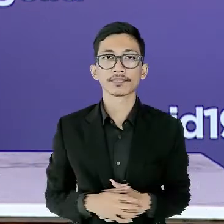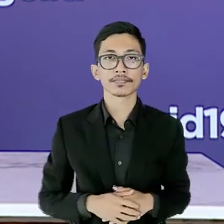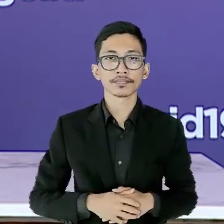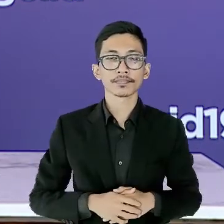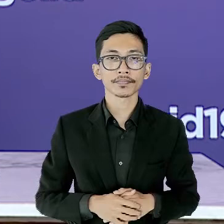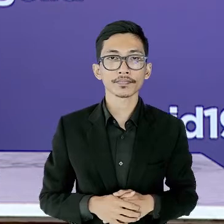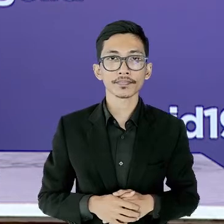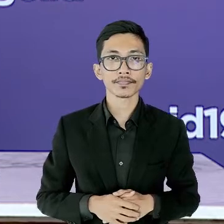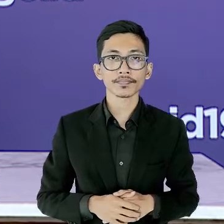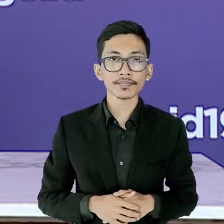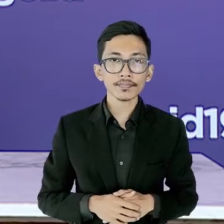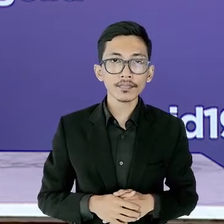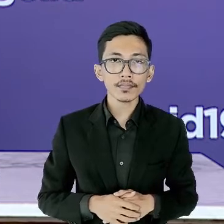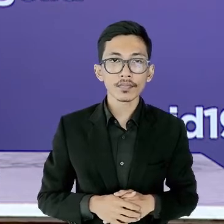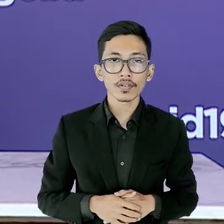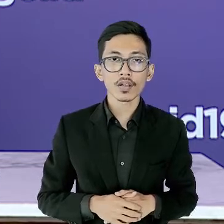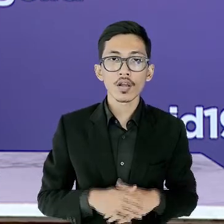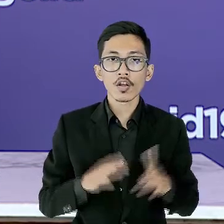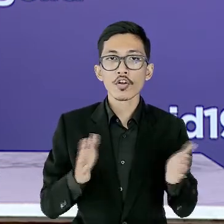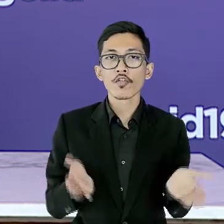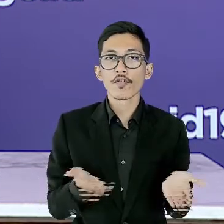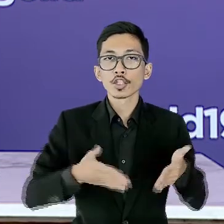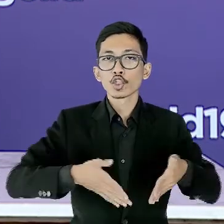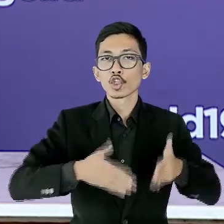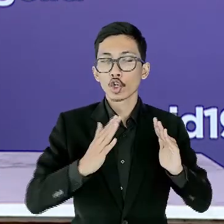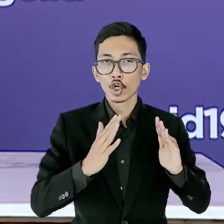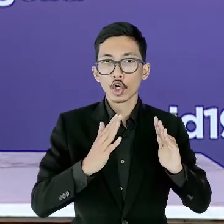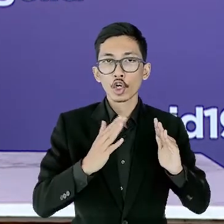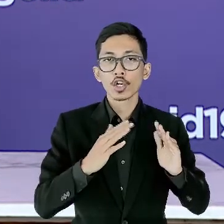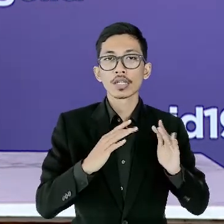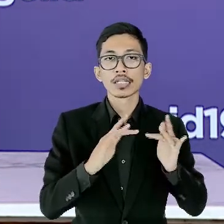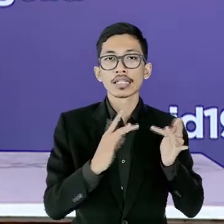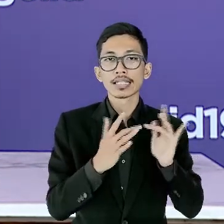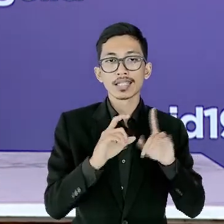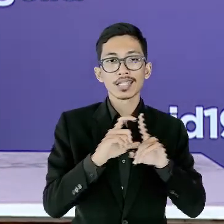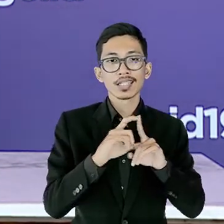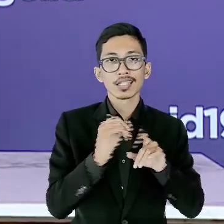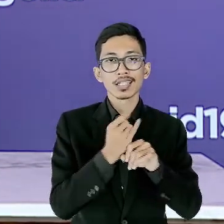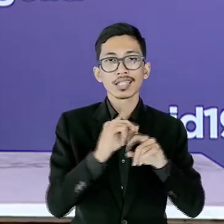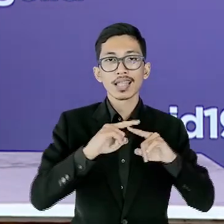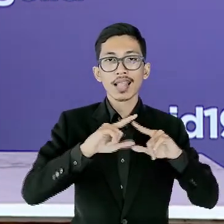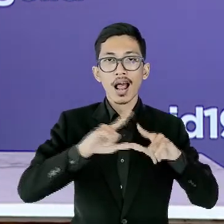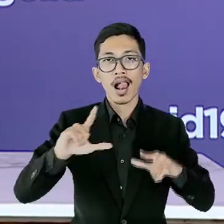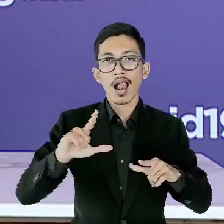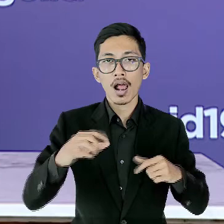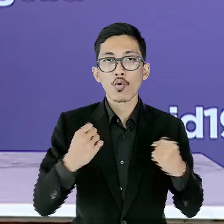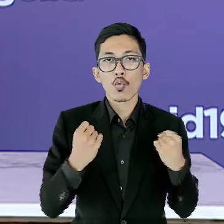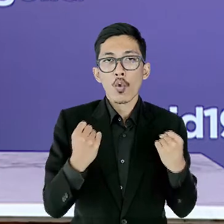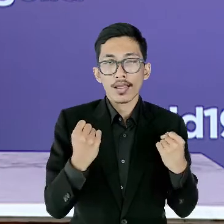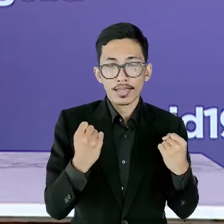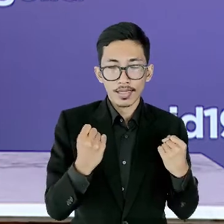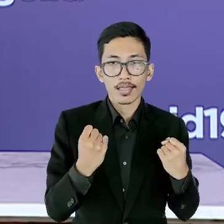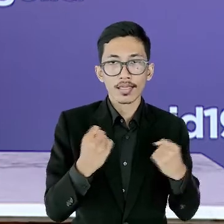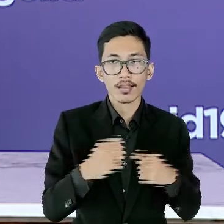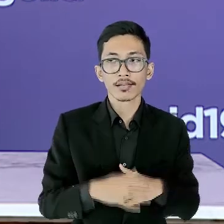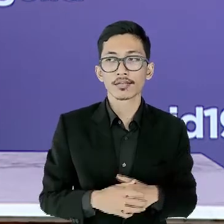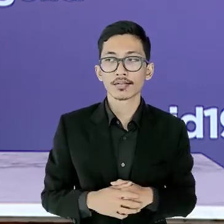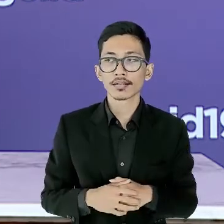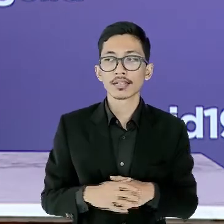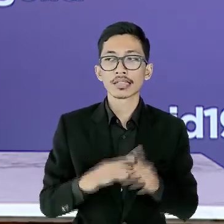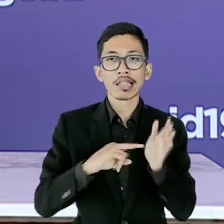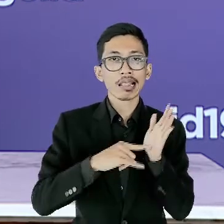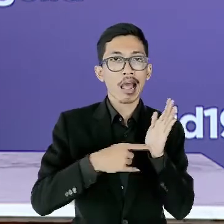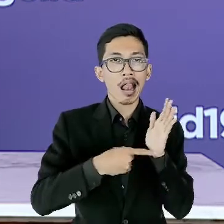serta upaya penguatan infrastruktur digital kesehatan dan peningkatan cakupan vaksinasi.